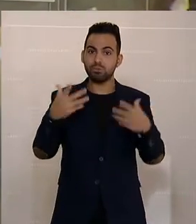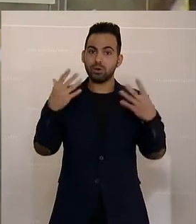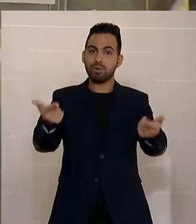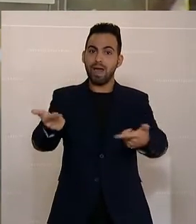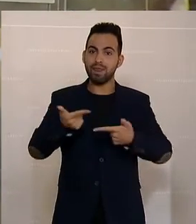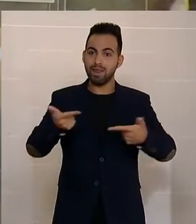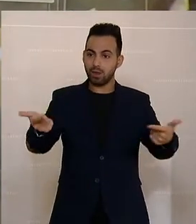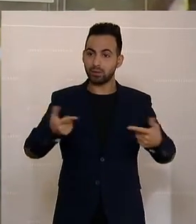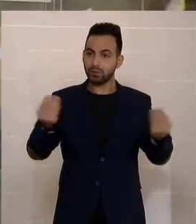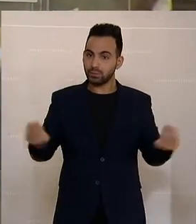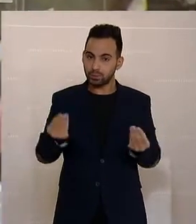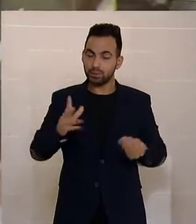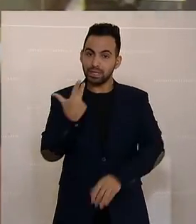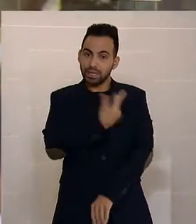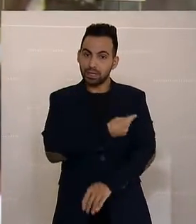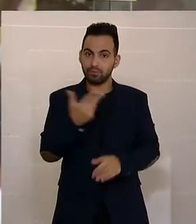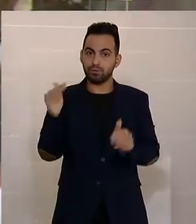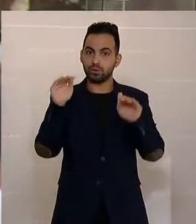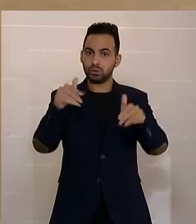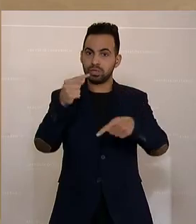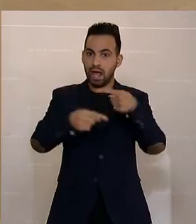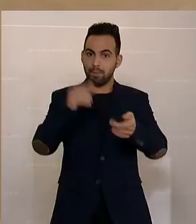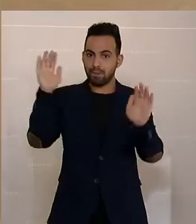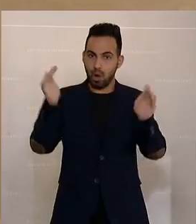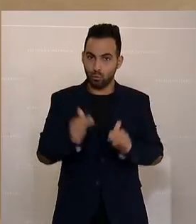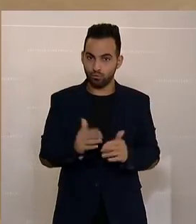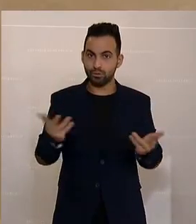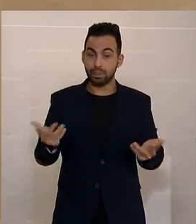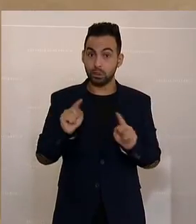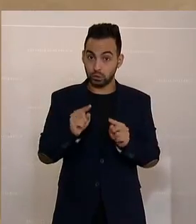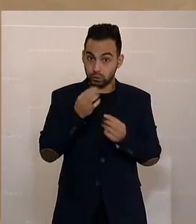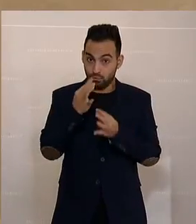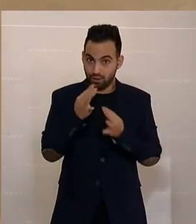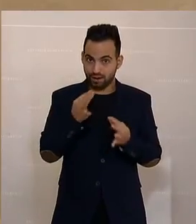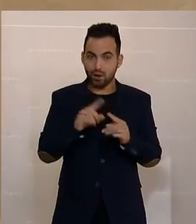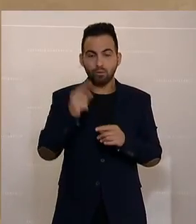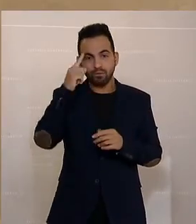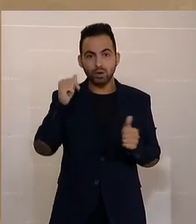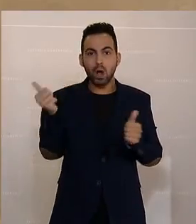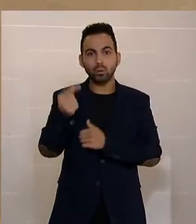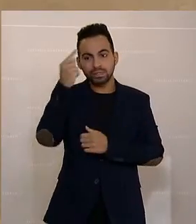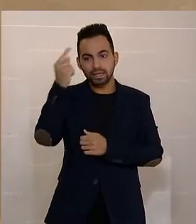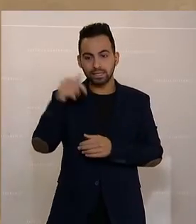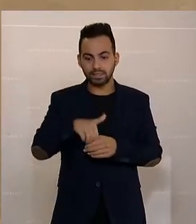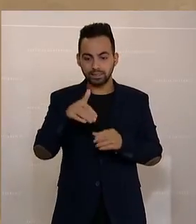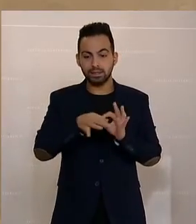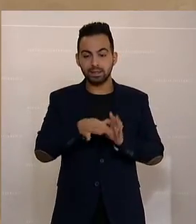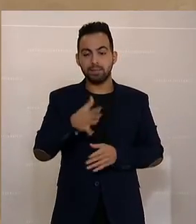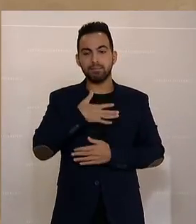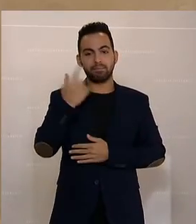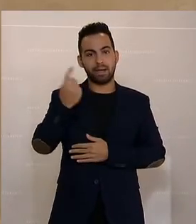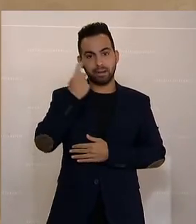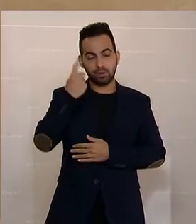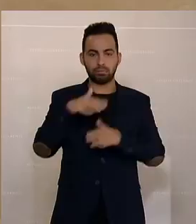bekommen, weil ihr Impfschutz abläuft. Und diesen Fragen, diesem Vorausdenken, stellt sich meines Erachtens